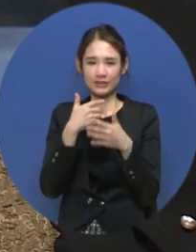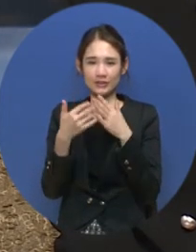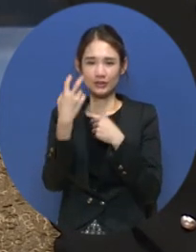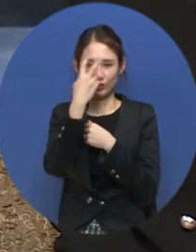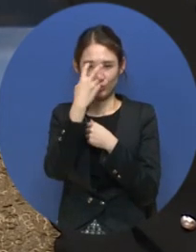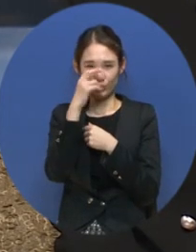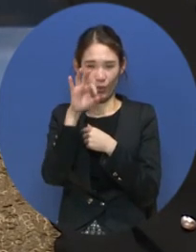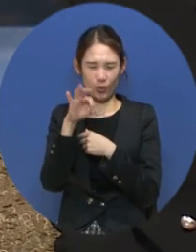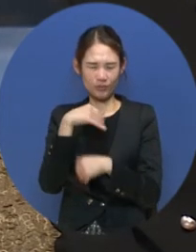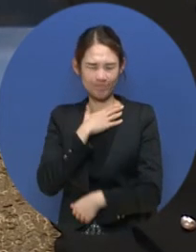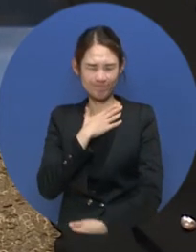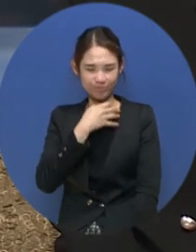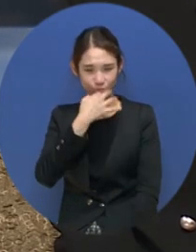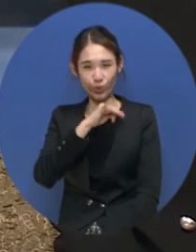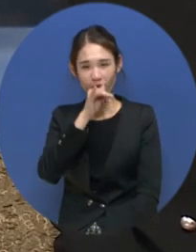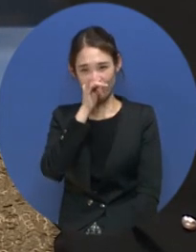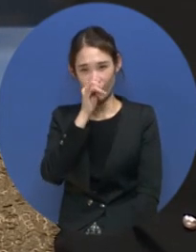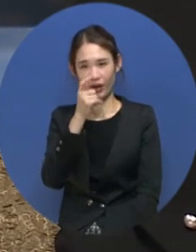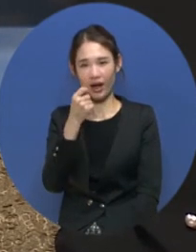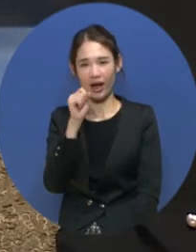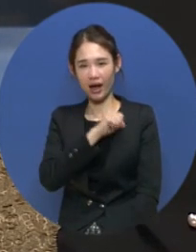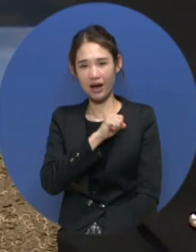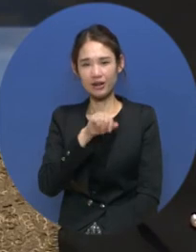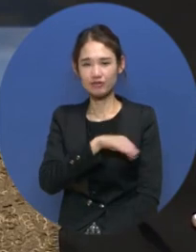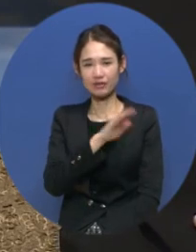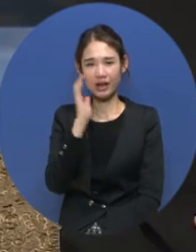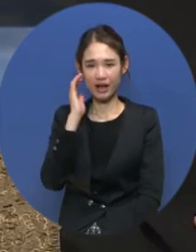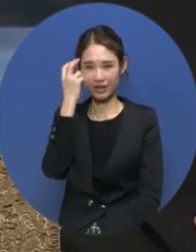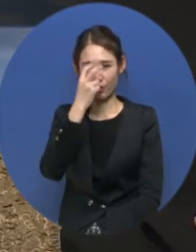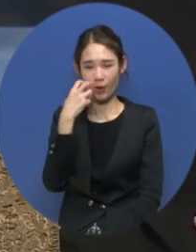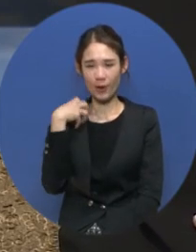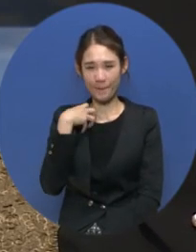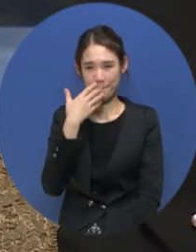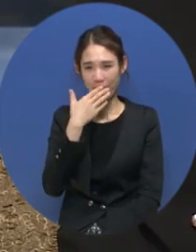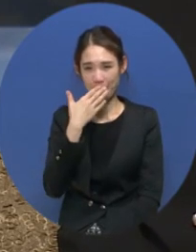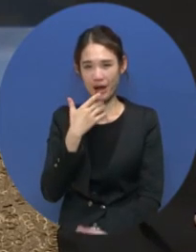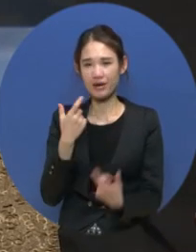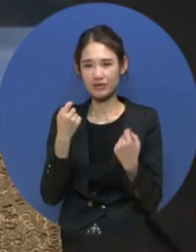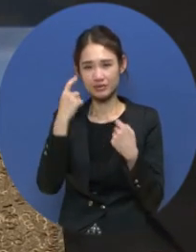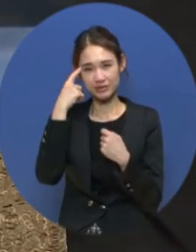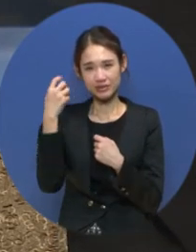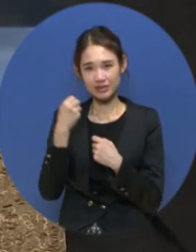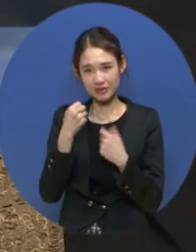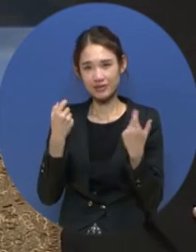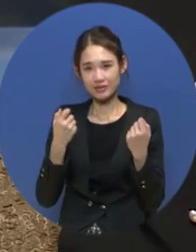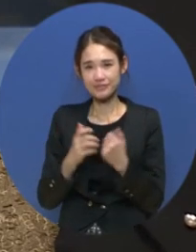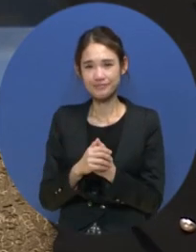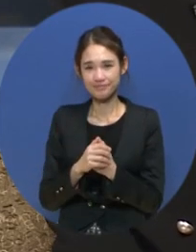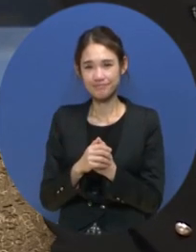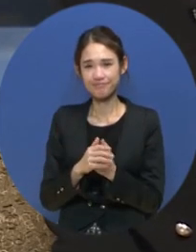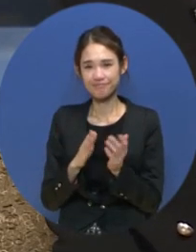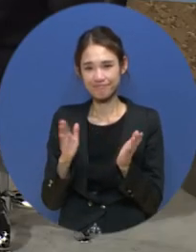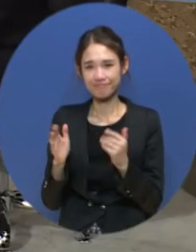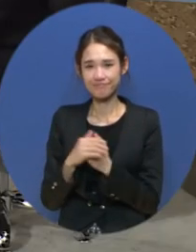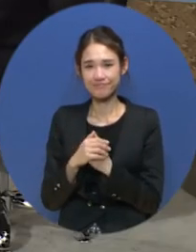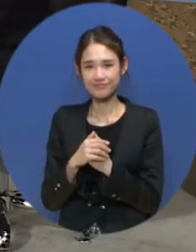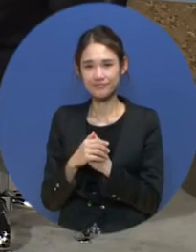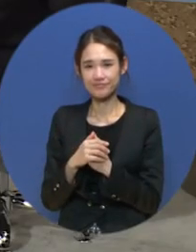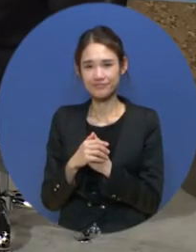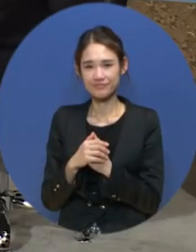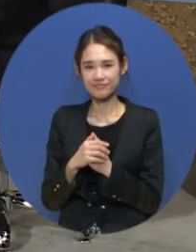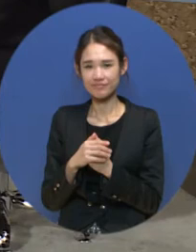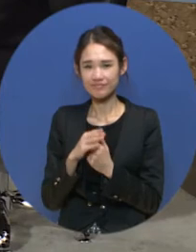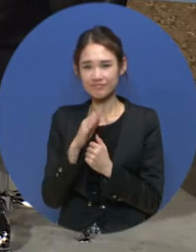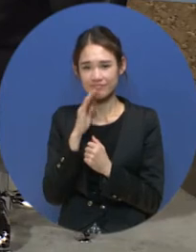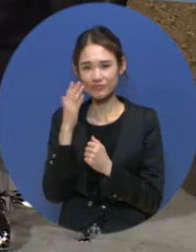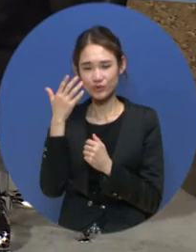저희의 보람이고 네. 이래서 우리가 아이를 돌볼 만하구나 아. 그런 생각을 갖게 되는 것 같아요. 네. 네. 그러니까 정말